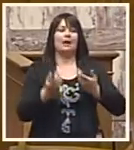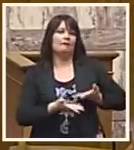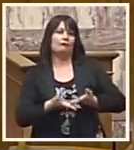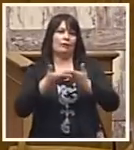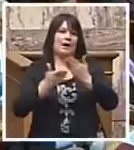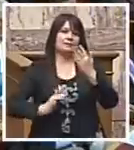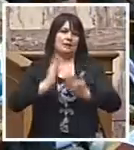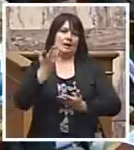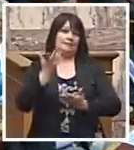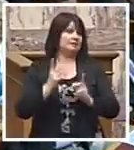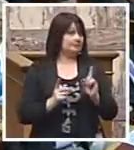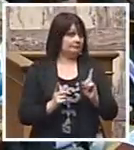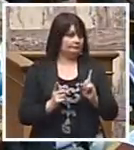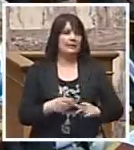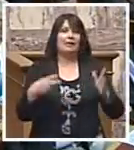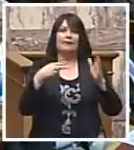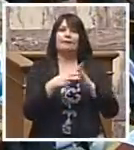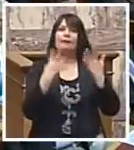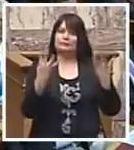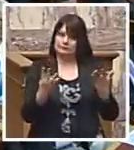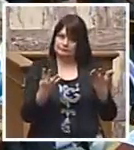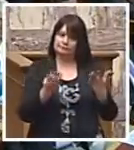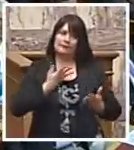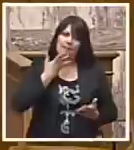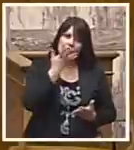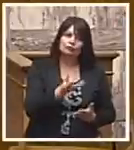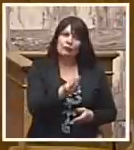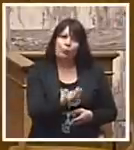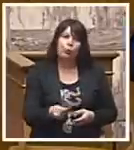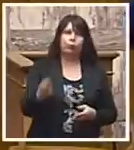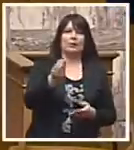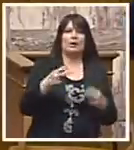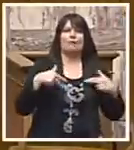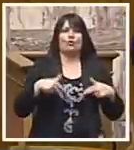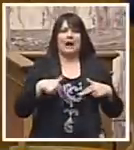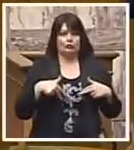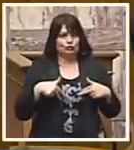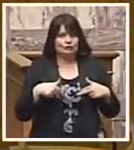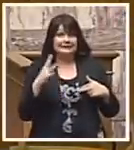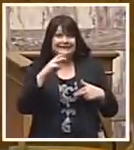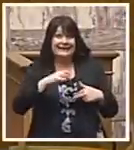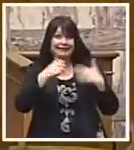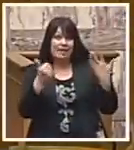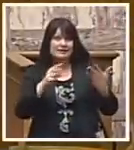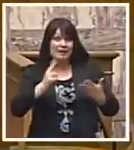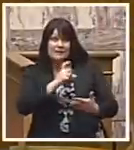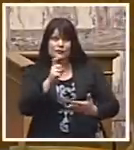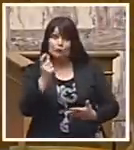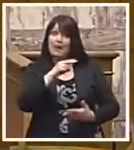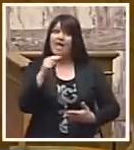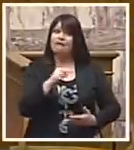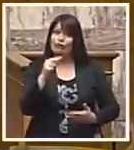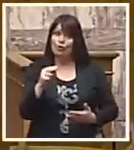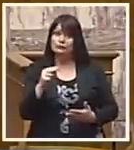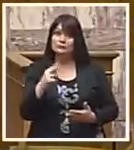πάνε. Το 2009 με έξοδα παραπάνω του κράτους, 36 δισεκατομμύρια ευρώ,